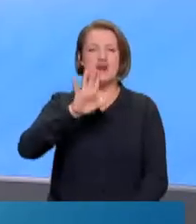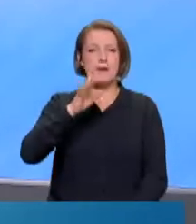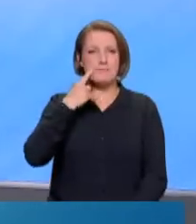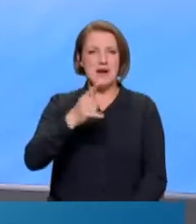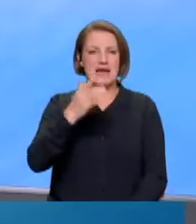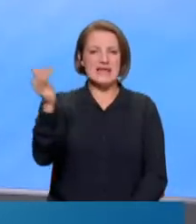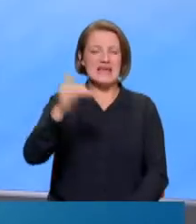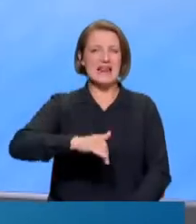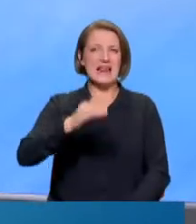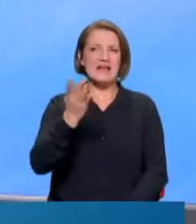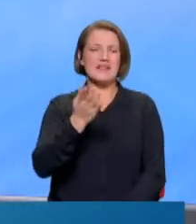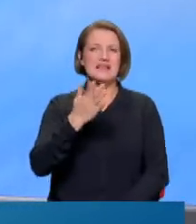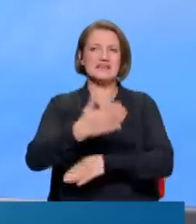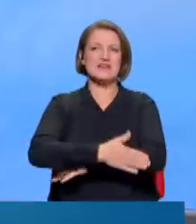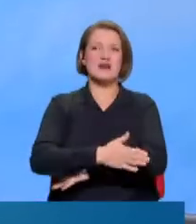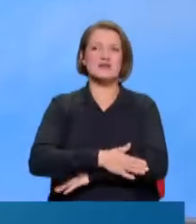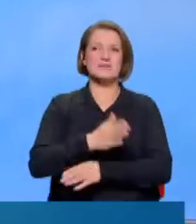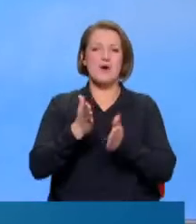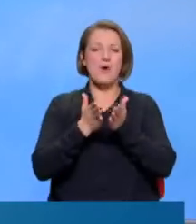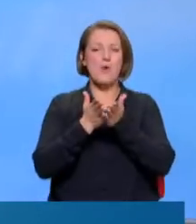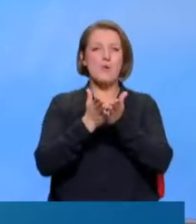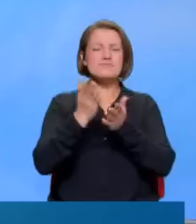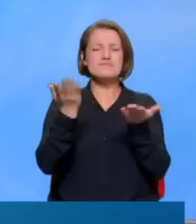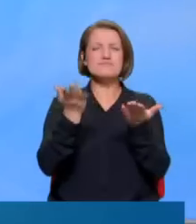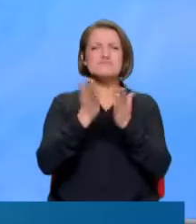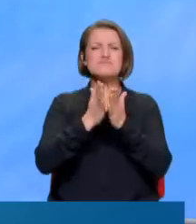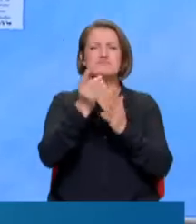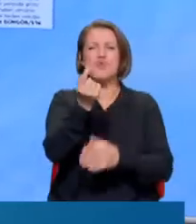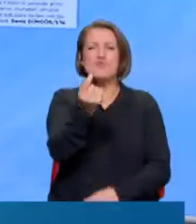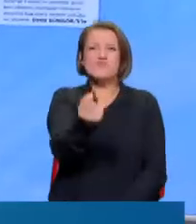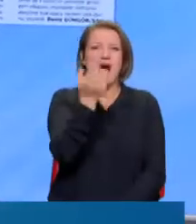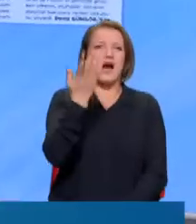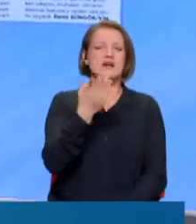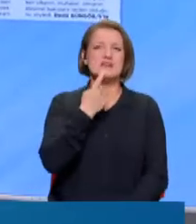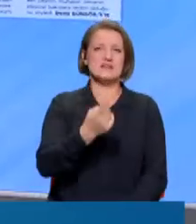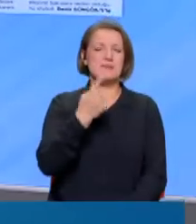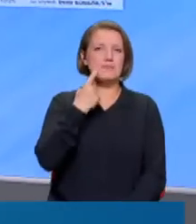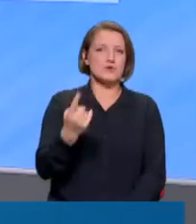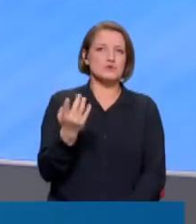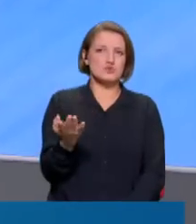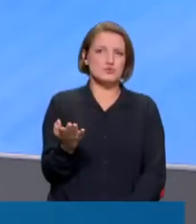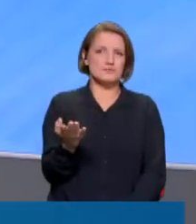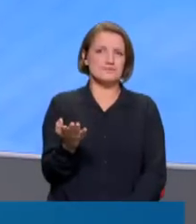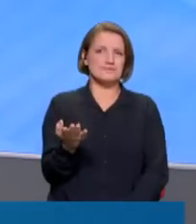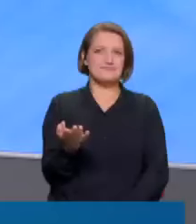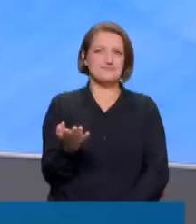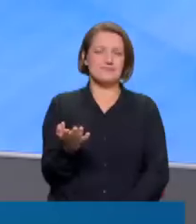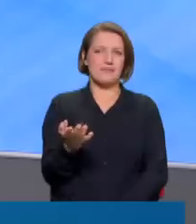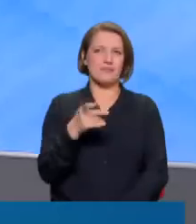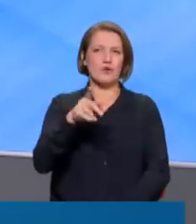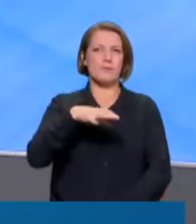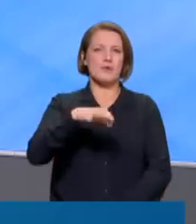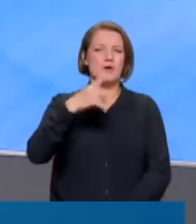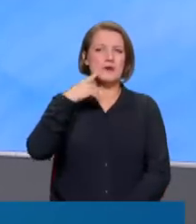yardım okyan sadece bir damla kadar Dedi Bunun yanı sıra bakıyorsunuz Eee o